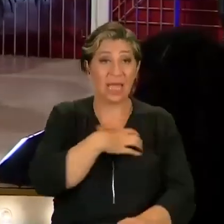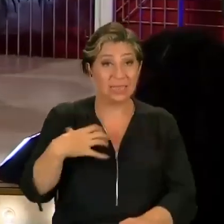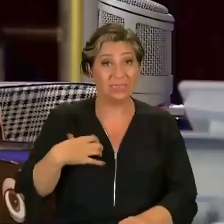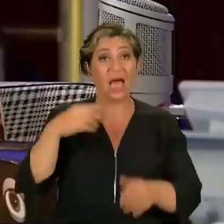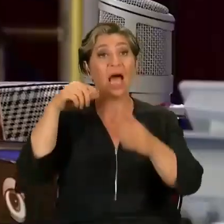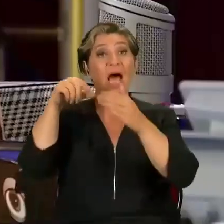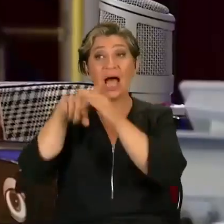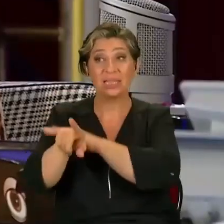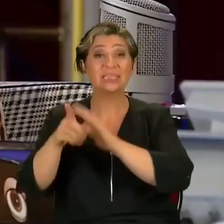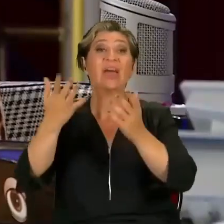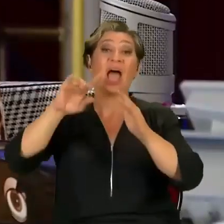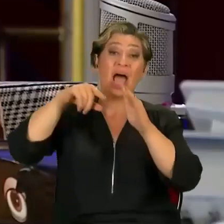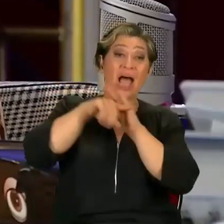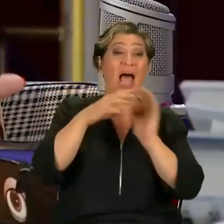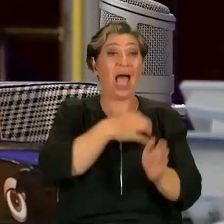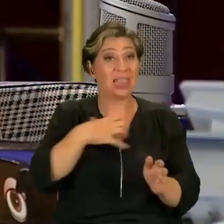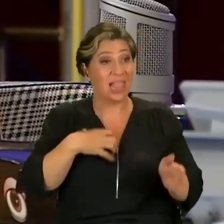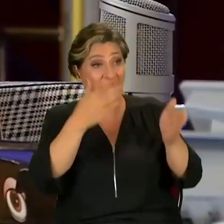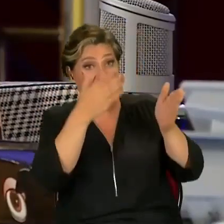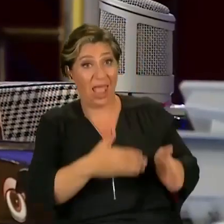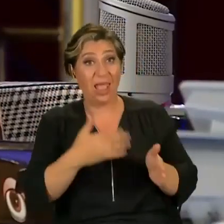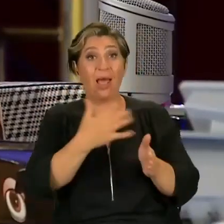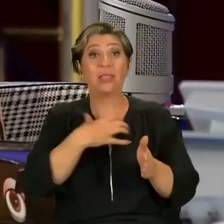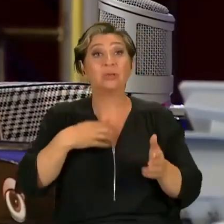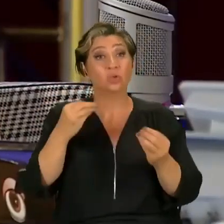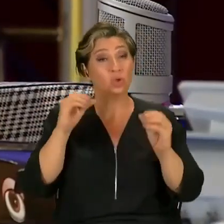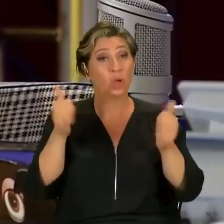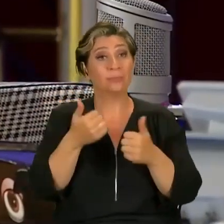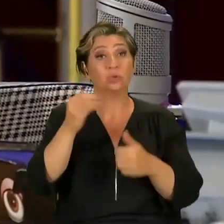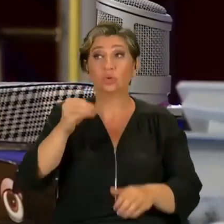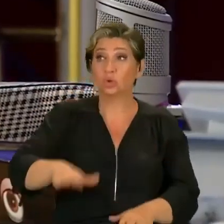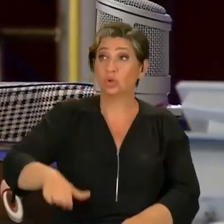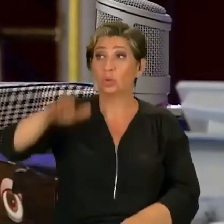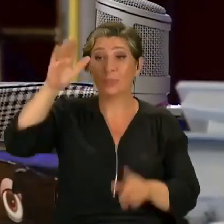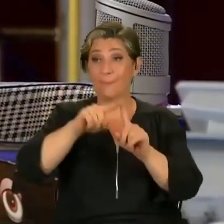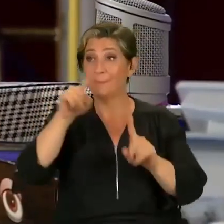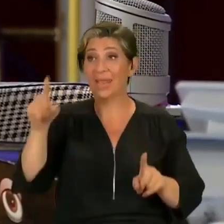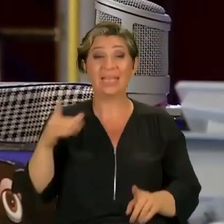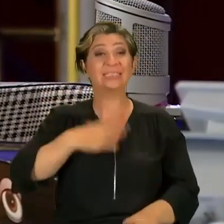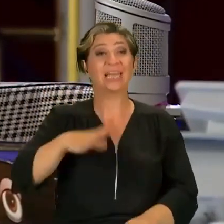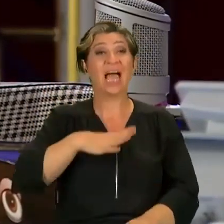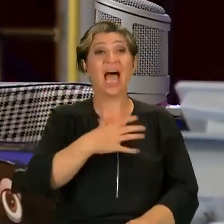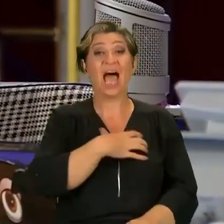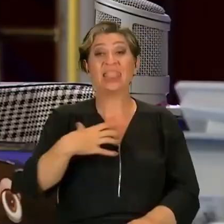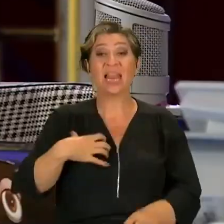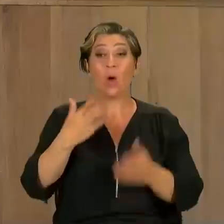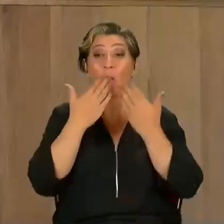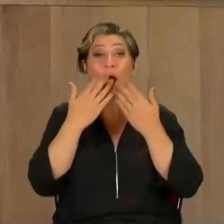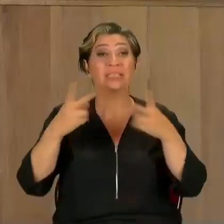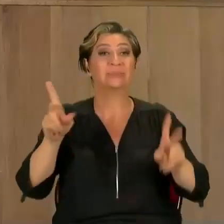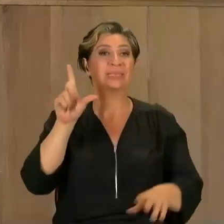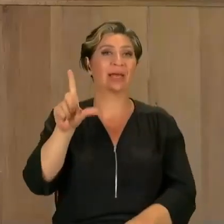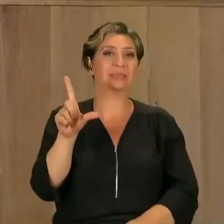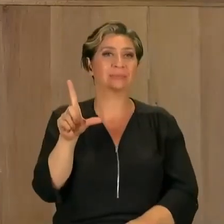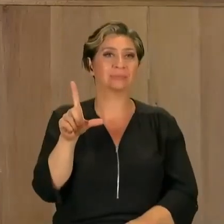anne, aldattığınız, aldatıldığınız anne. Ya anne çok önemli bir şey. Hep çocukluğumdan beri şunu isterim. Annelik okulu